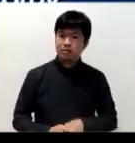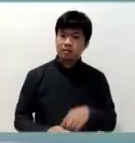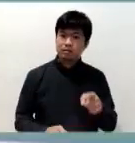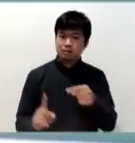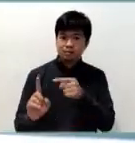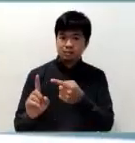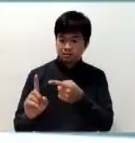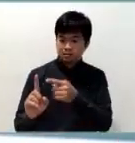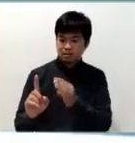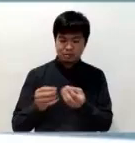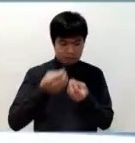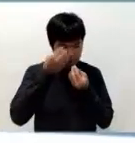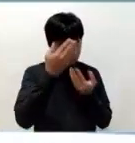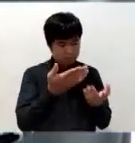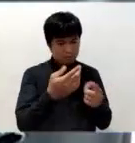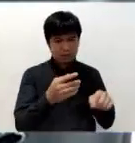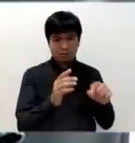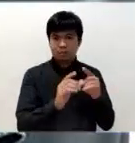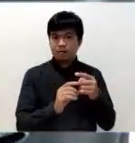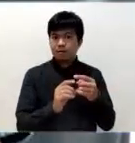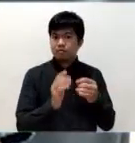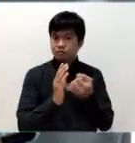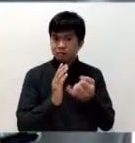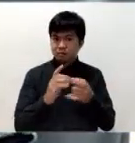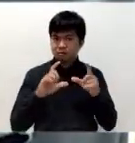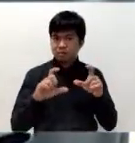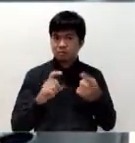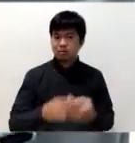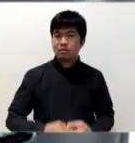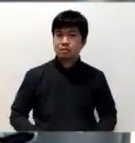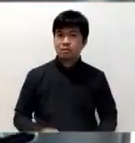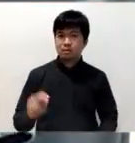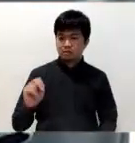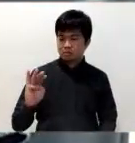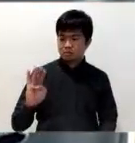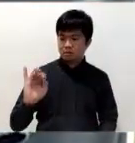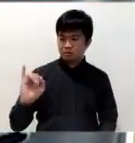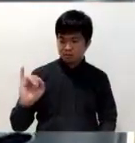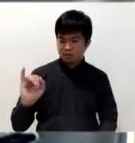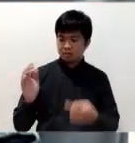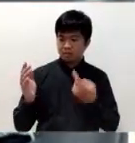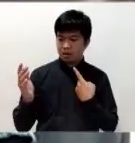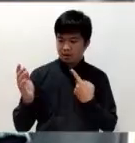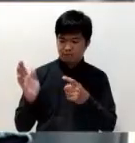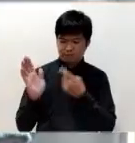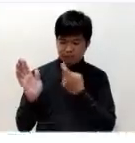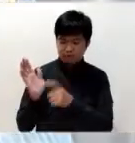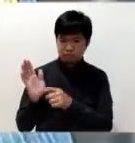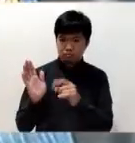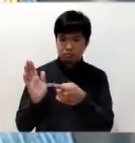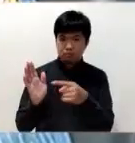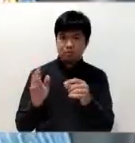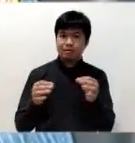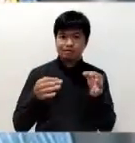sa racket ni Ka. Ex-barangay chairman, may record sa NBI na nahuli na previously for drugs din.